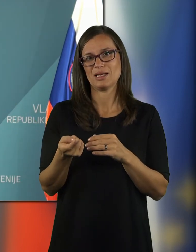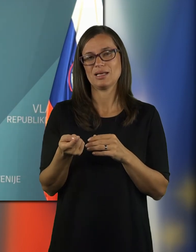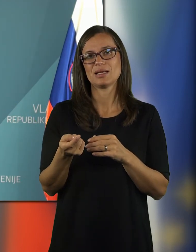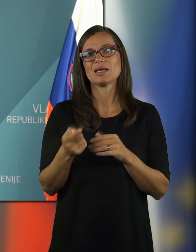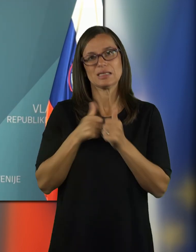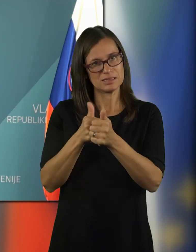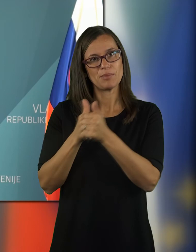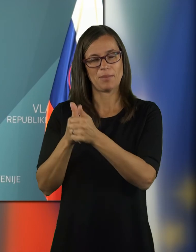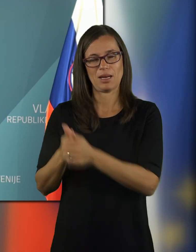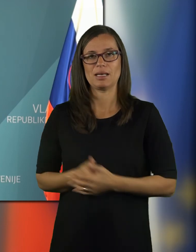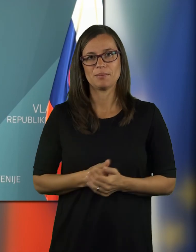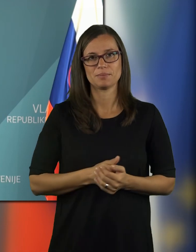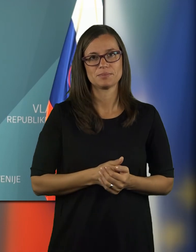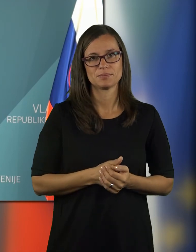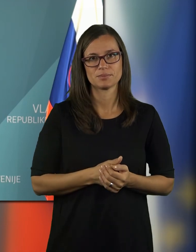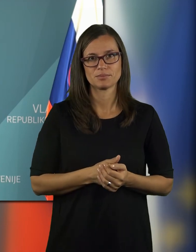investicije spremljali.